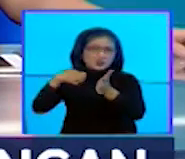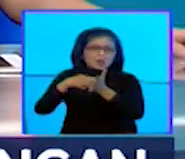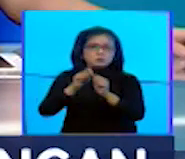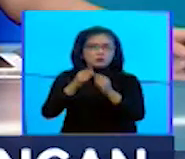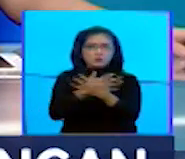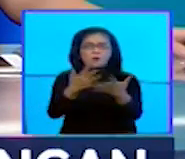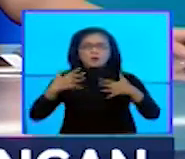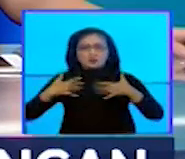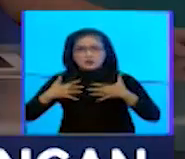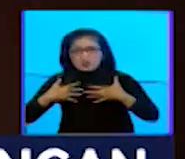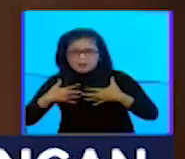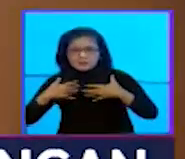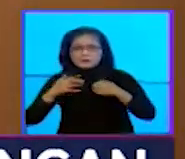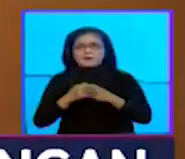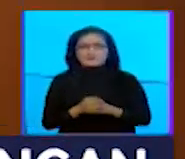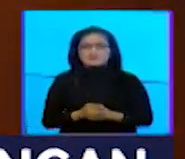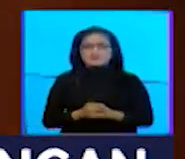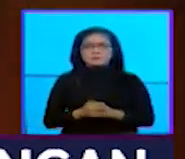bergetar.